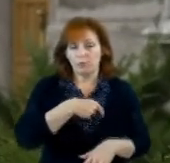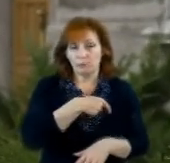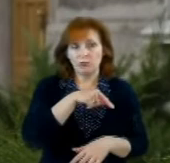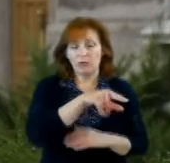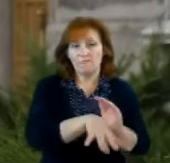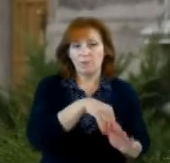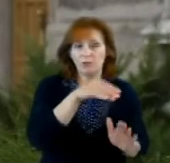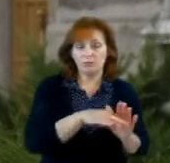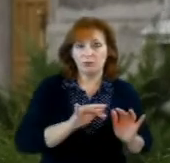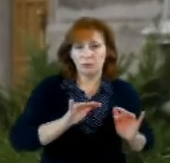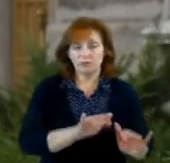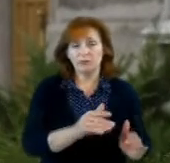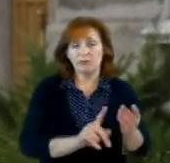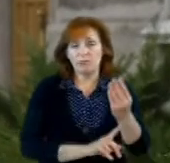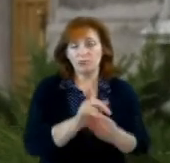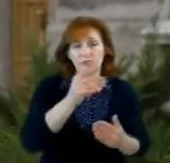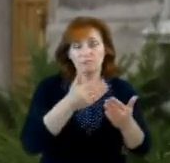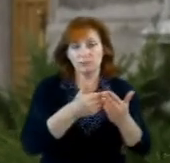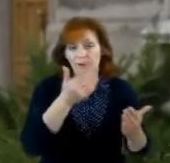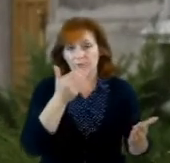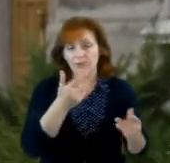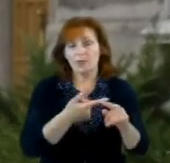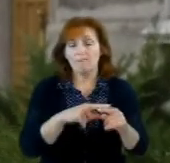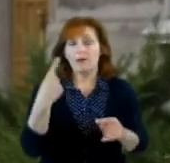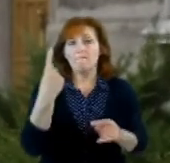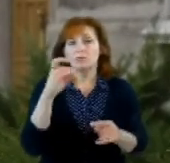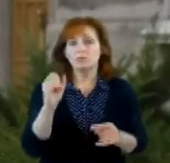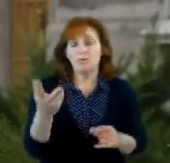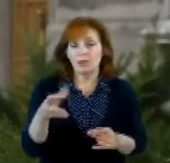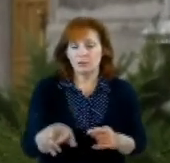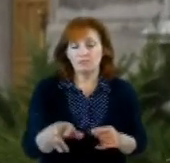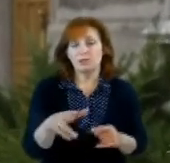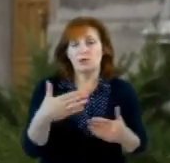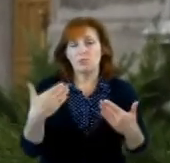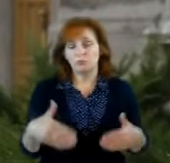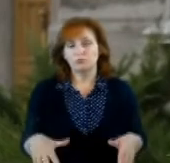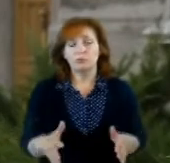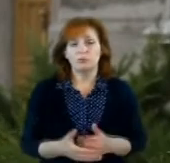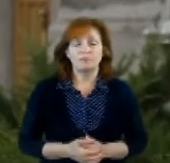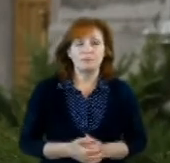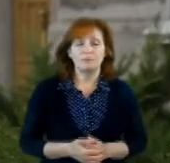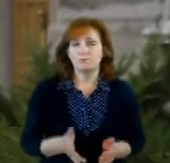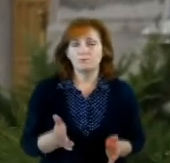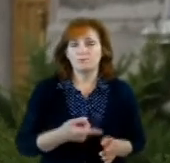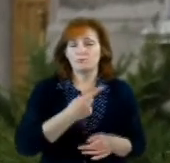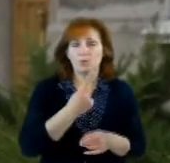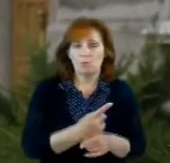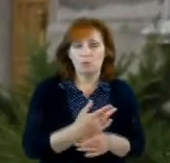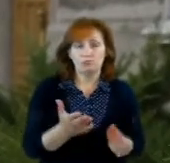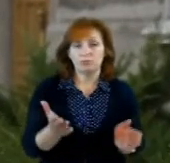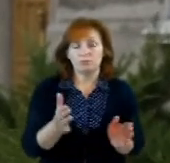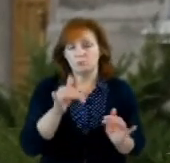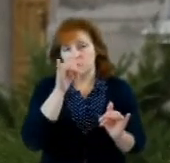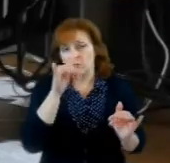почався раніше і там 1 вересня вже не можна, уже з 1 вересня не можна